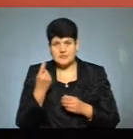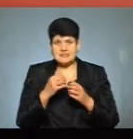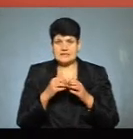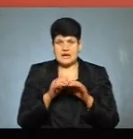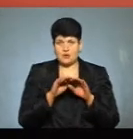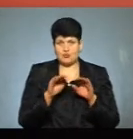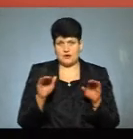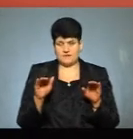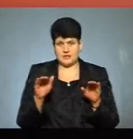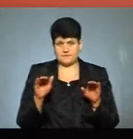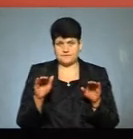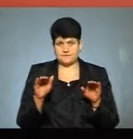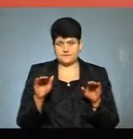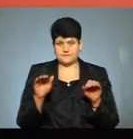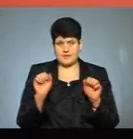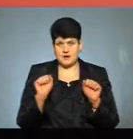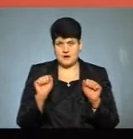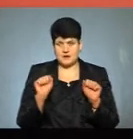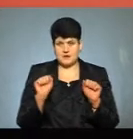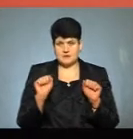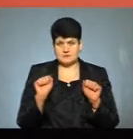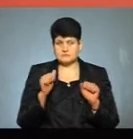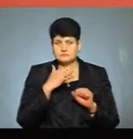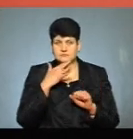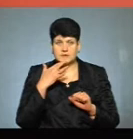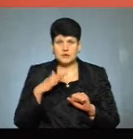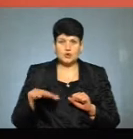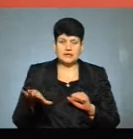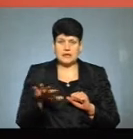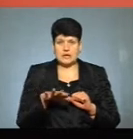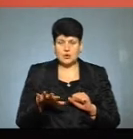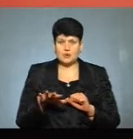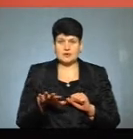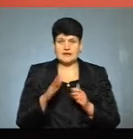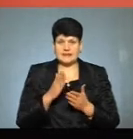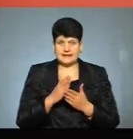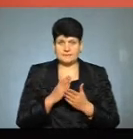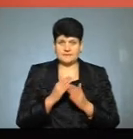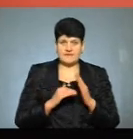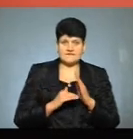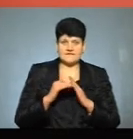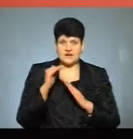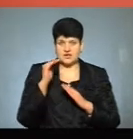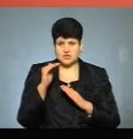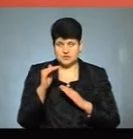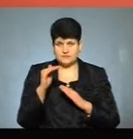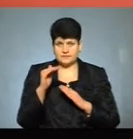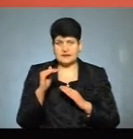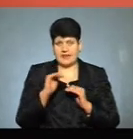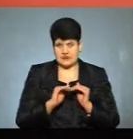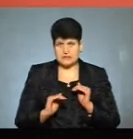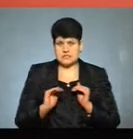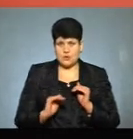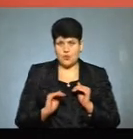рівні. А ряд територій є на вище порогу, тобто на низькому,